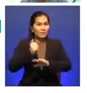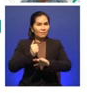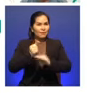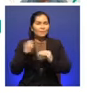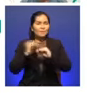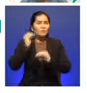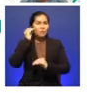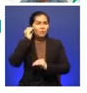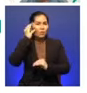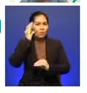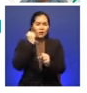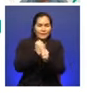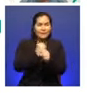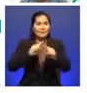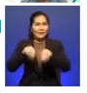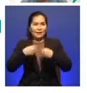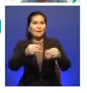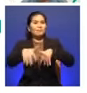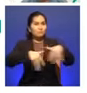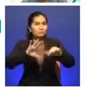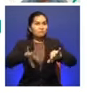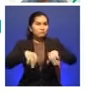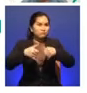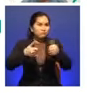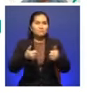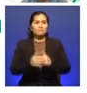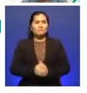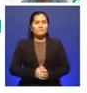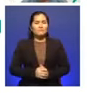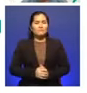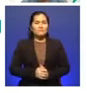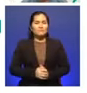นะครับให้กับกลุ่มประชากรต่างๆนะครับแล้วก็ใน